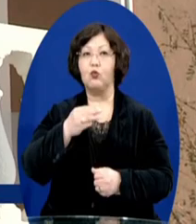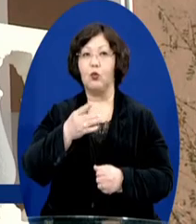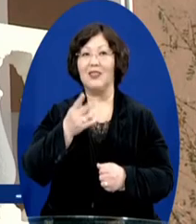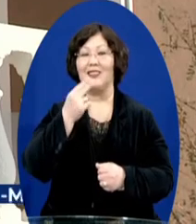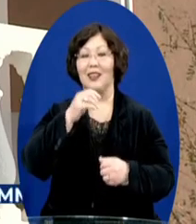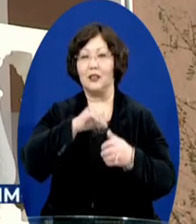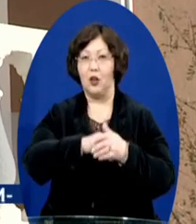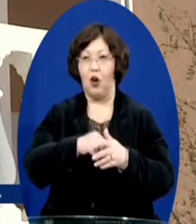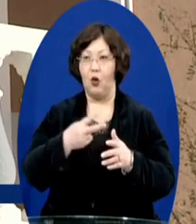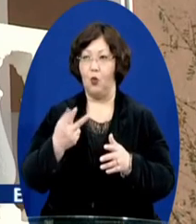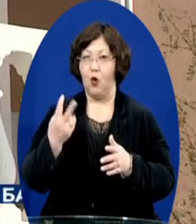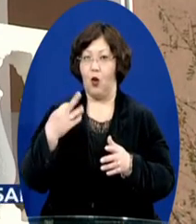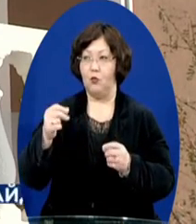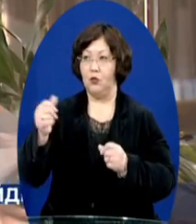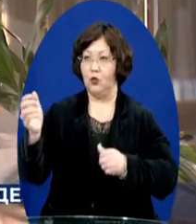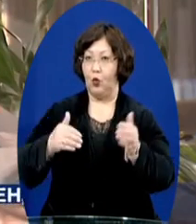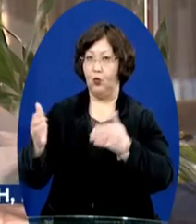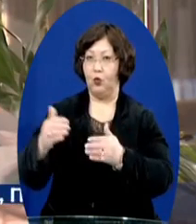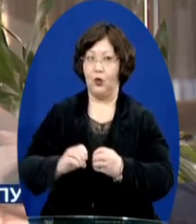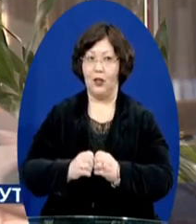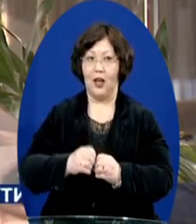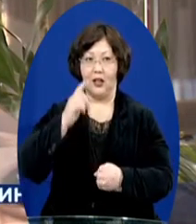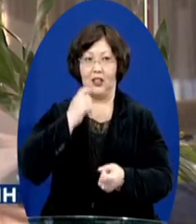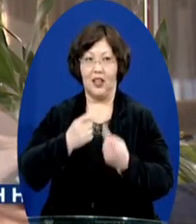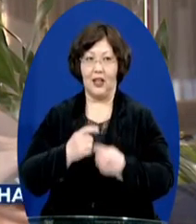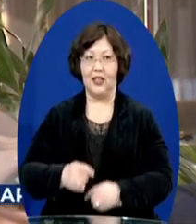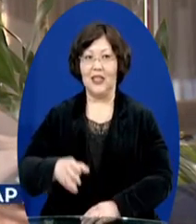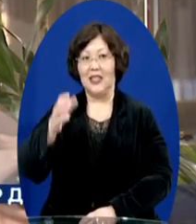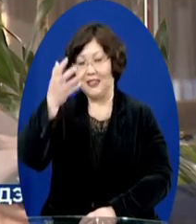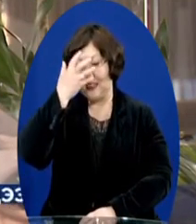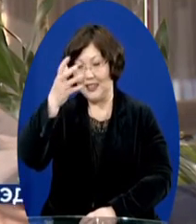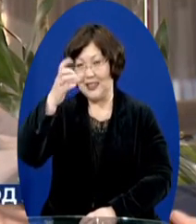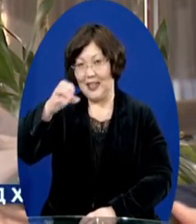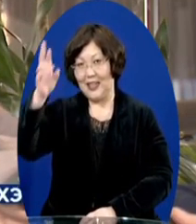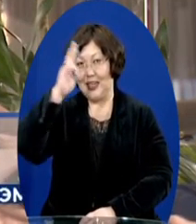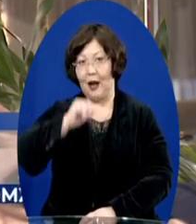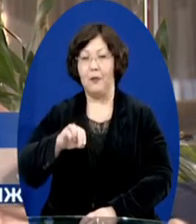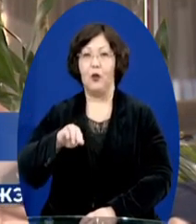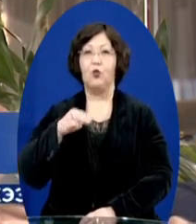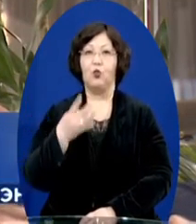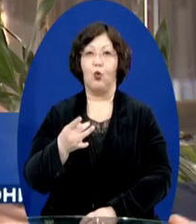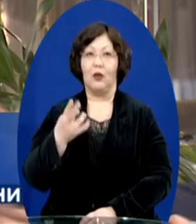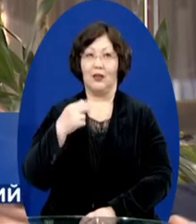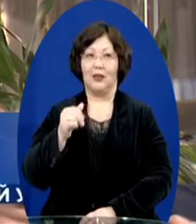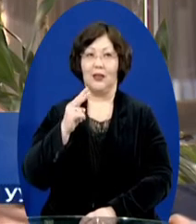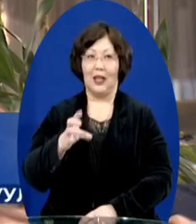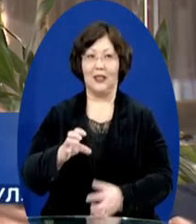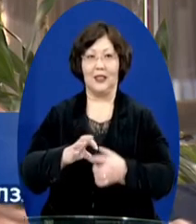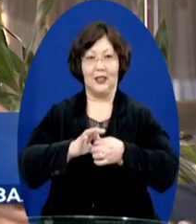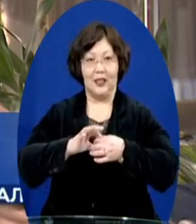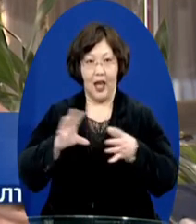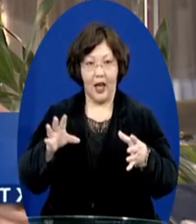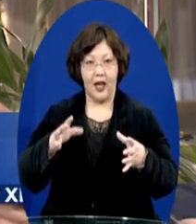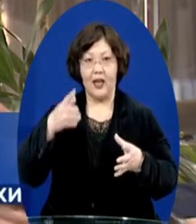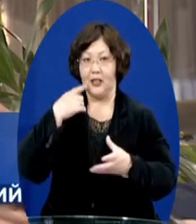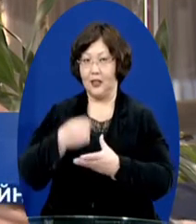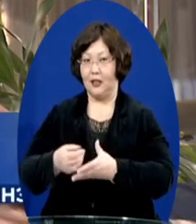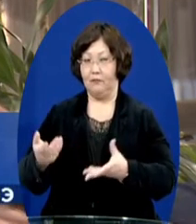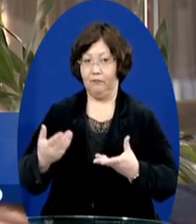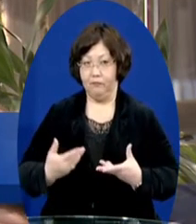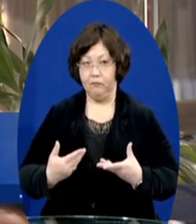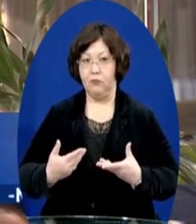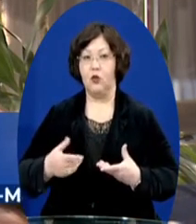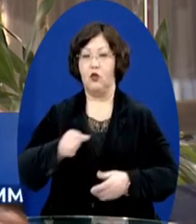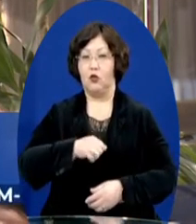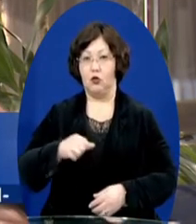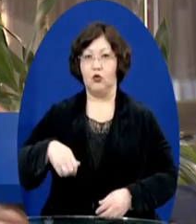үрийг төвлөрүүлэхээр ярилцаж байгаа гэлээ. Засгийн газар сангийн амнаас одоо энэ түр данс нээж бол яг хүсэл тавих юм бол бид тэд өөрсдөө